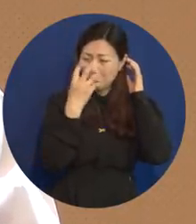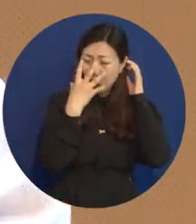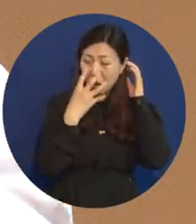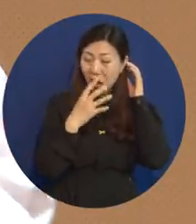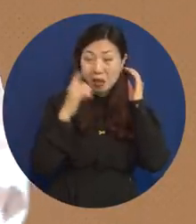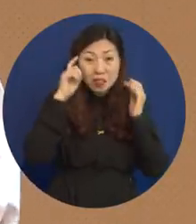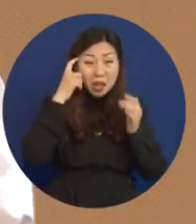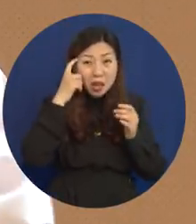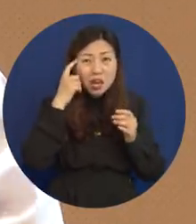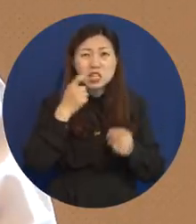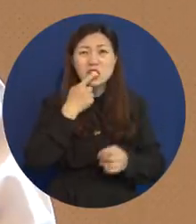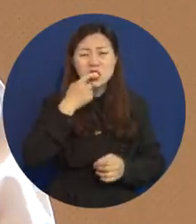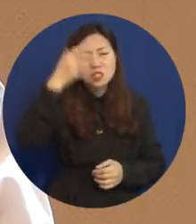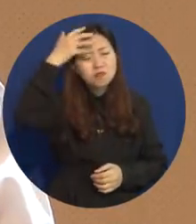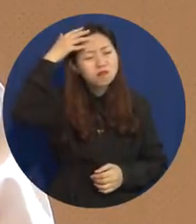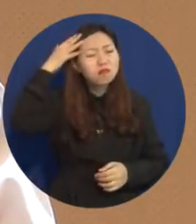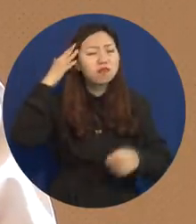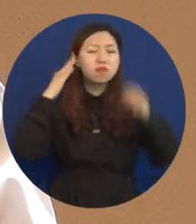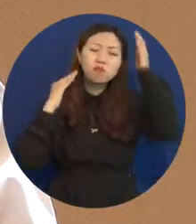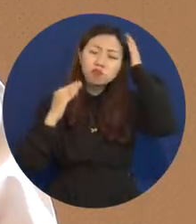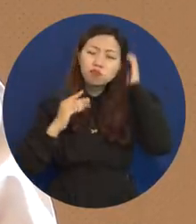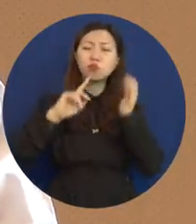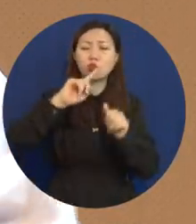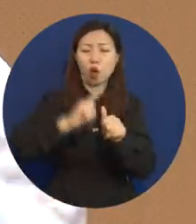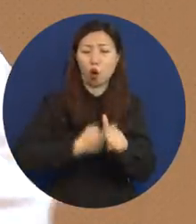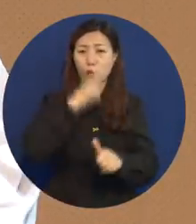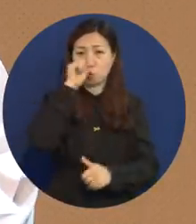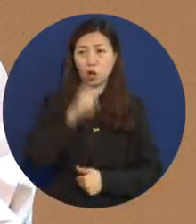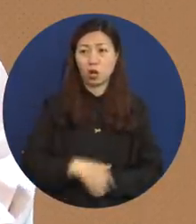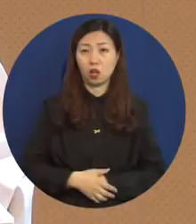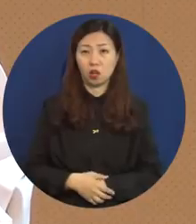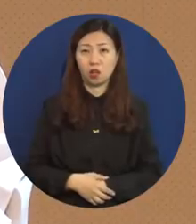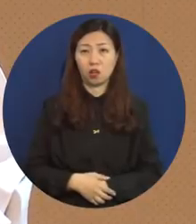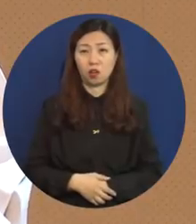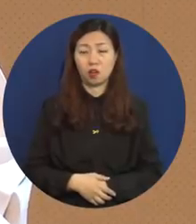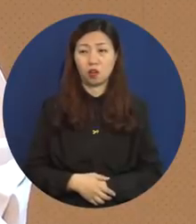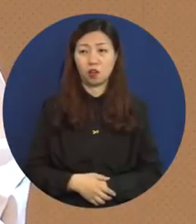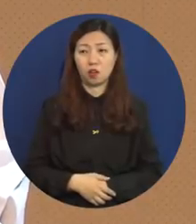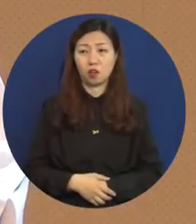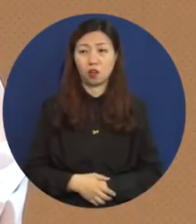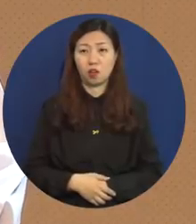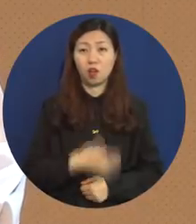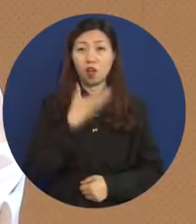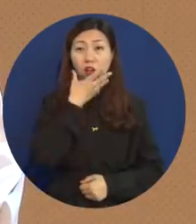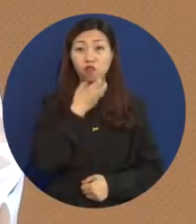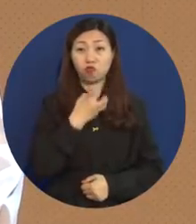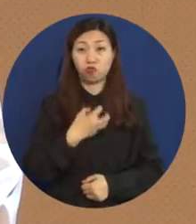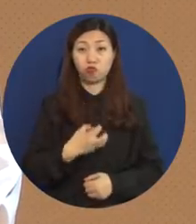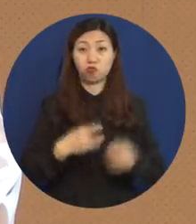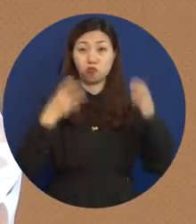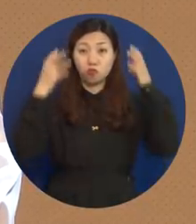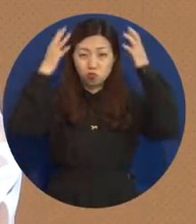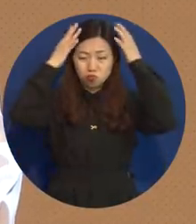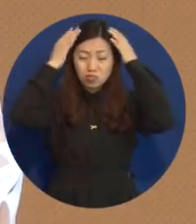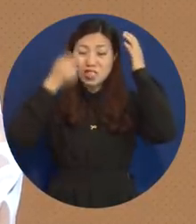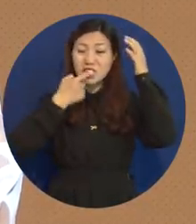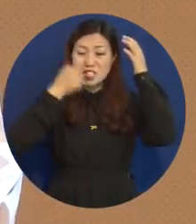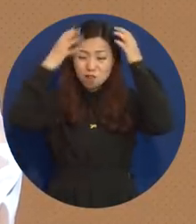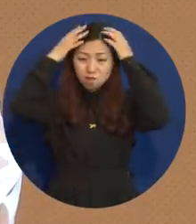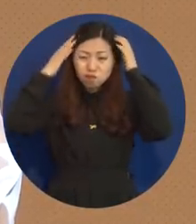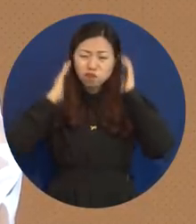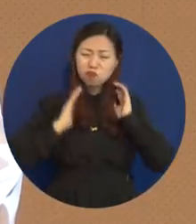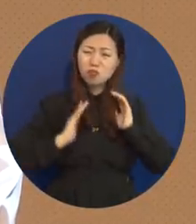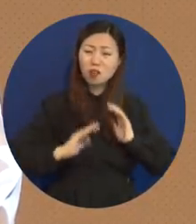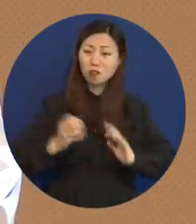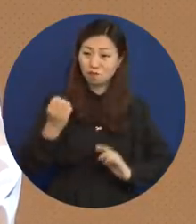그럴 수도 있는데 하얀 게 좋아요. 나는 그렇게 생각해요. 도사는 다 머리가 허옇고 수염이 있잖아, 그죠? 근데 그게 뭐 조금